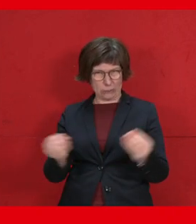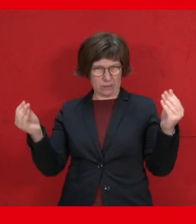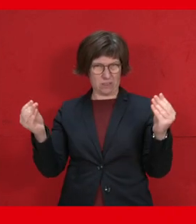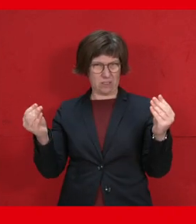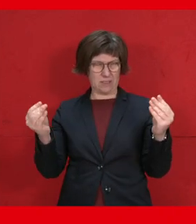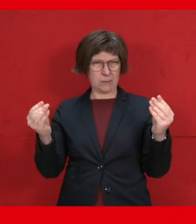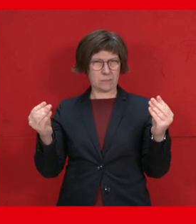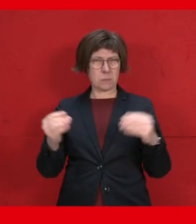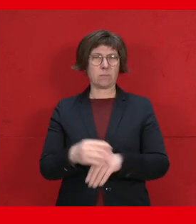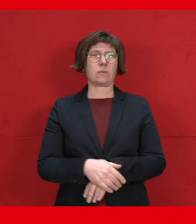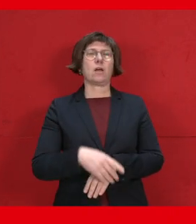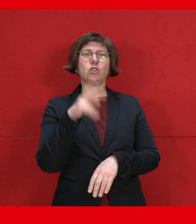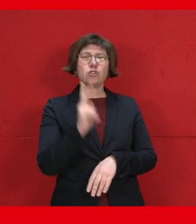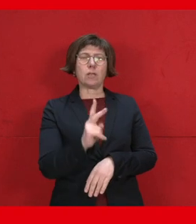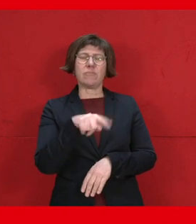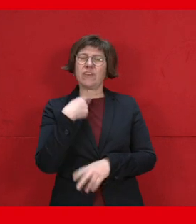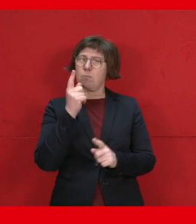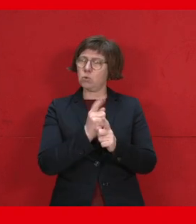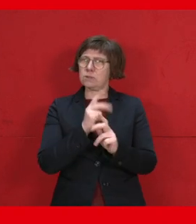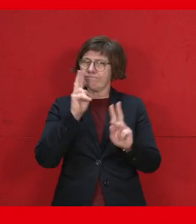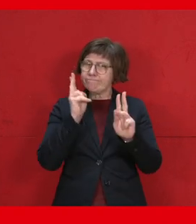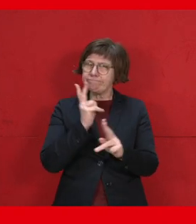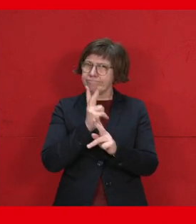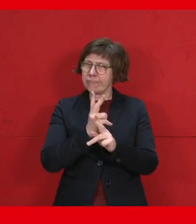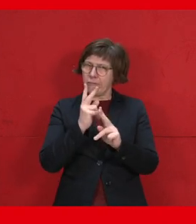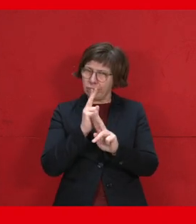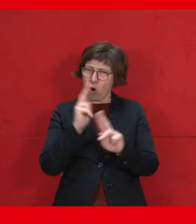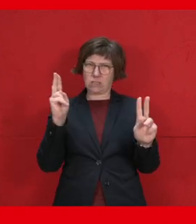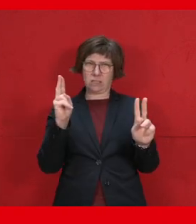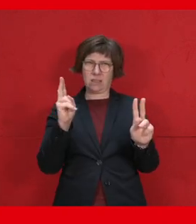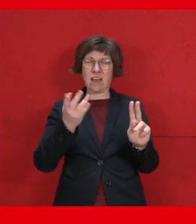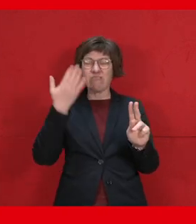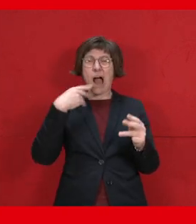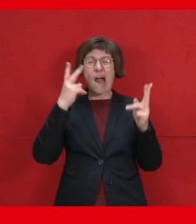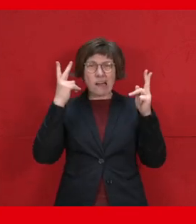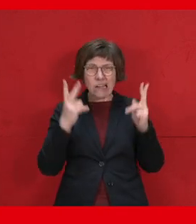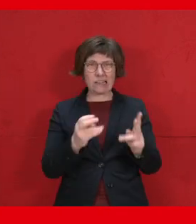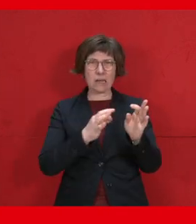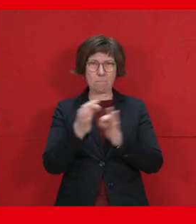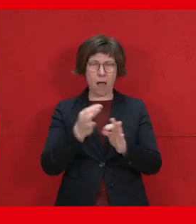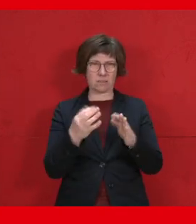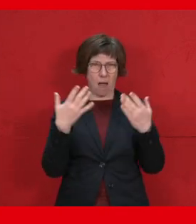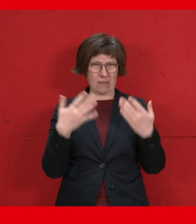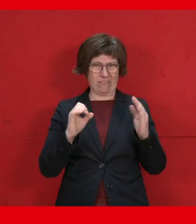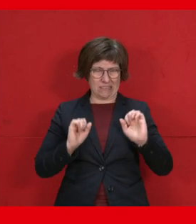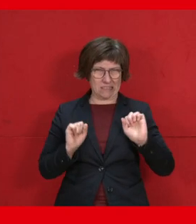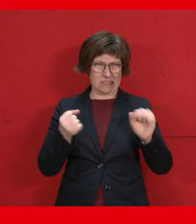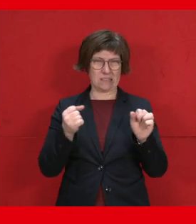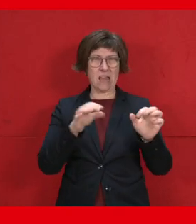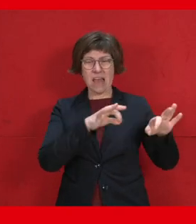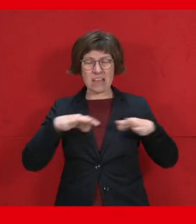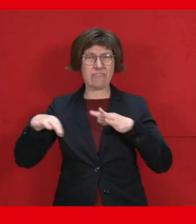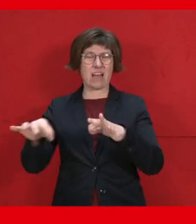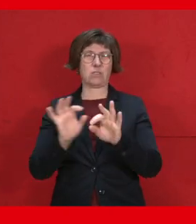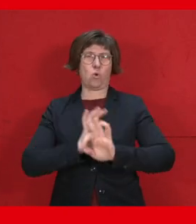Es ist richtig, dass wir unverändert vorsichtig sein müssen. Es war richtig, dass wir Maßnahmen ergriffen haben, die die Infektion besser